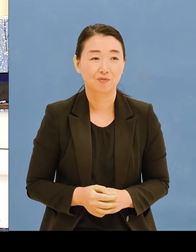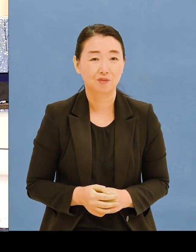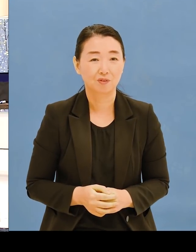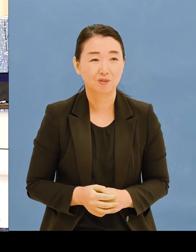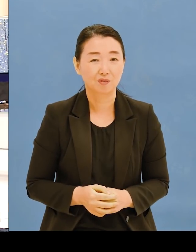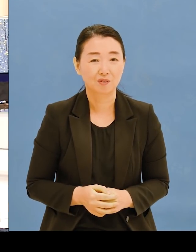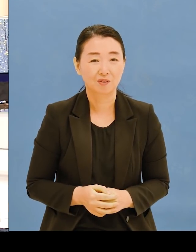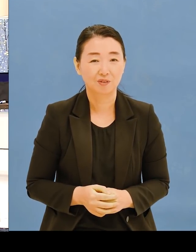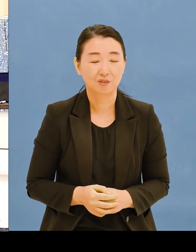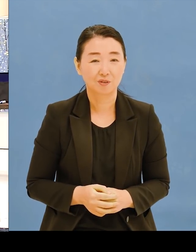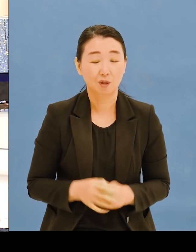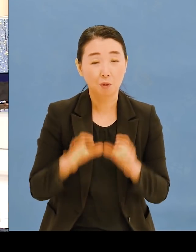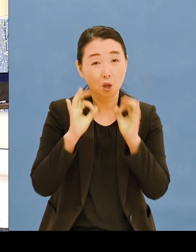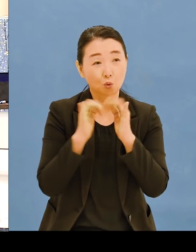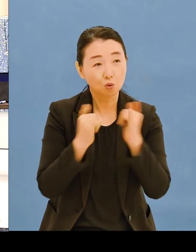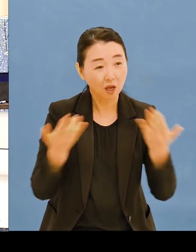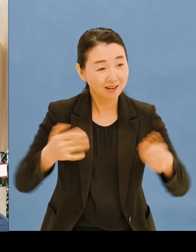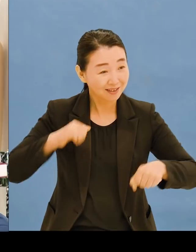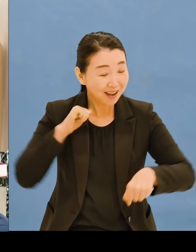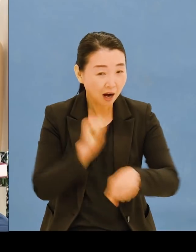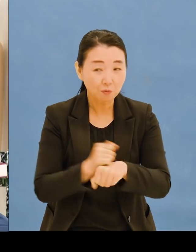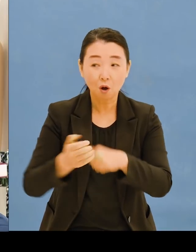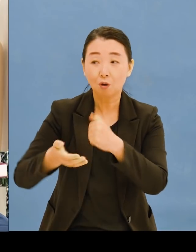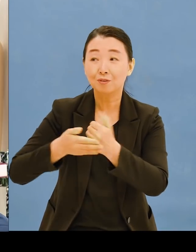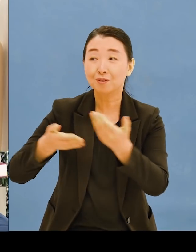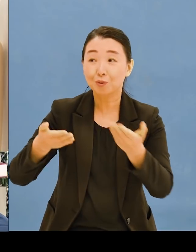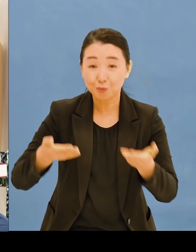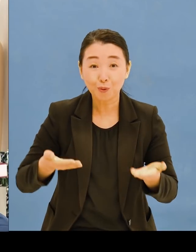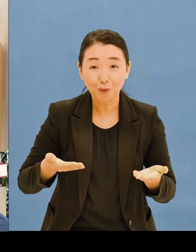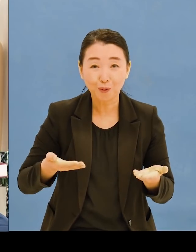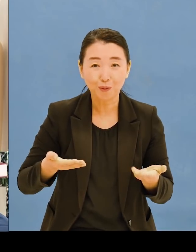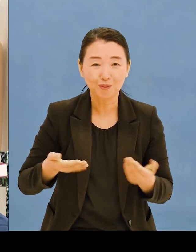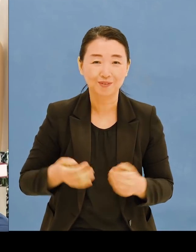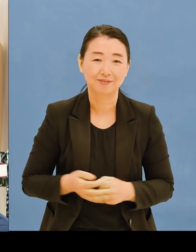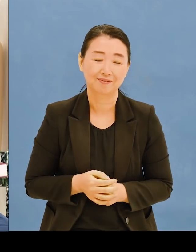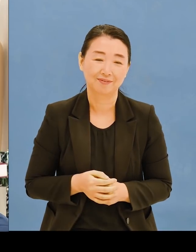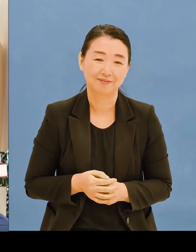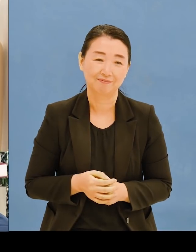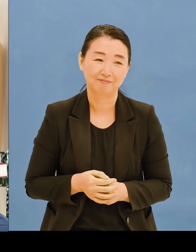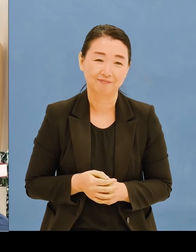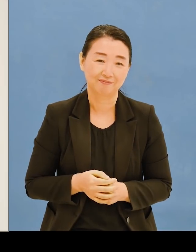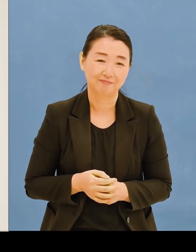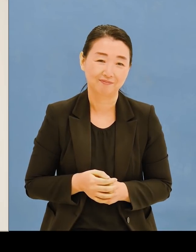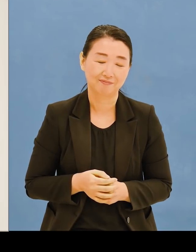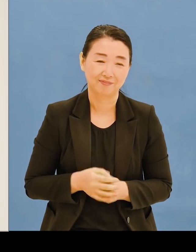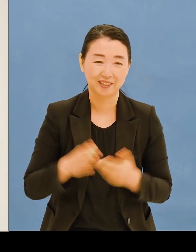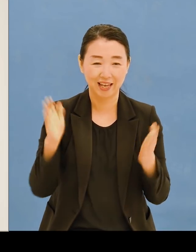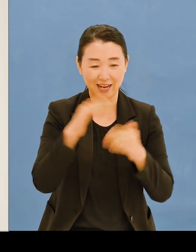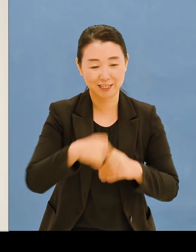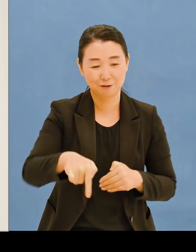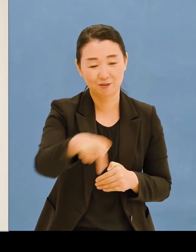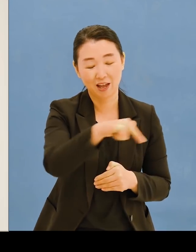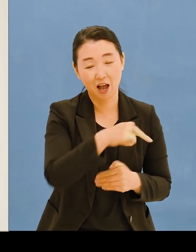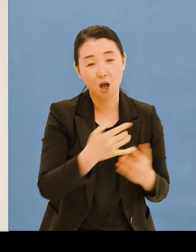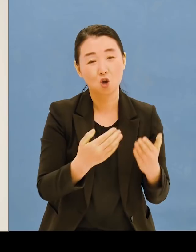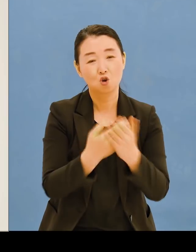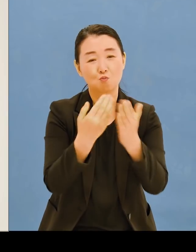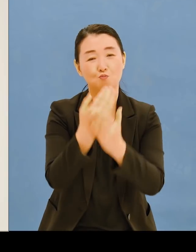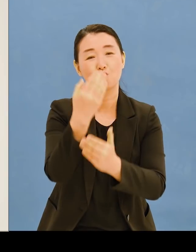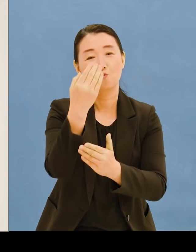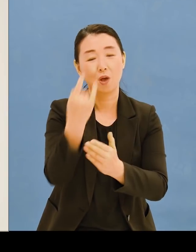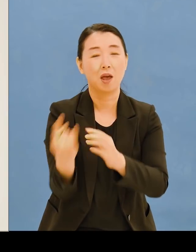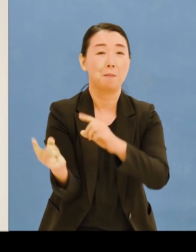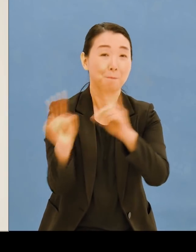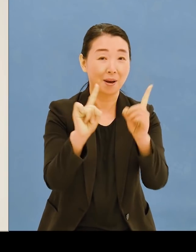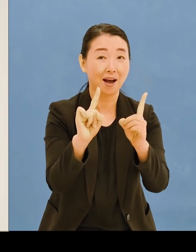사역 잘한다 이제 그렇게 칭찬도 받고 네, 그렇게 지내면서 아이들에게 아이들 우리 부흥회를 한번 열어야